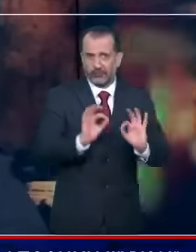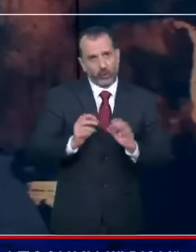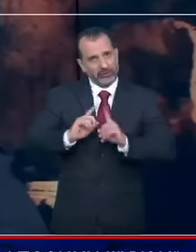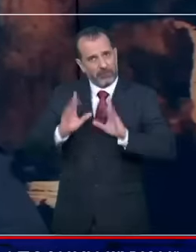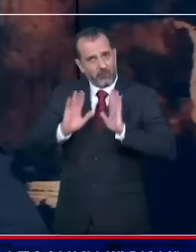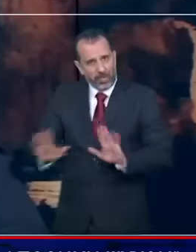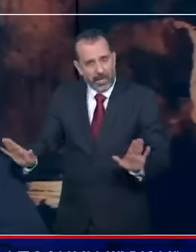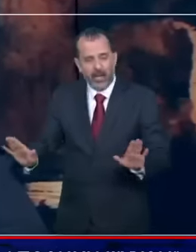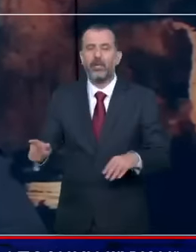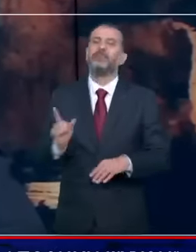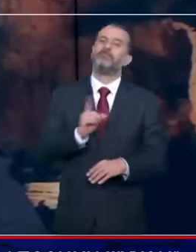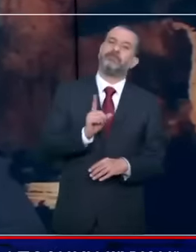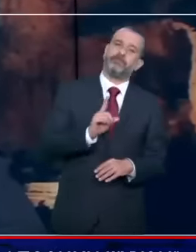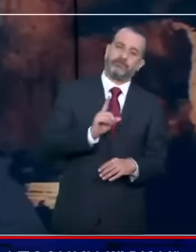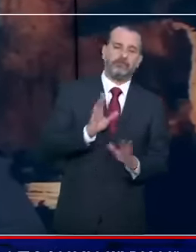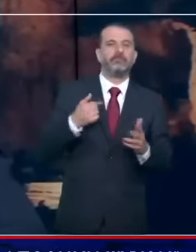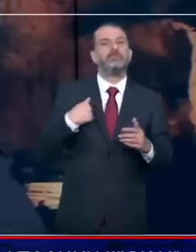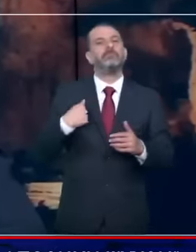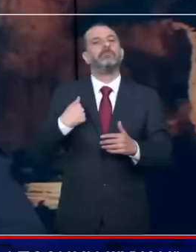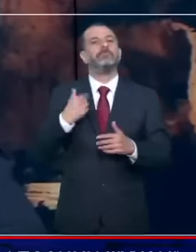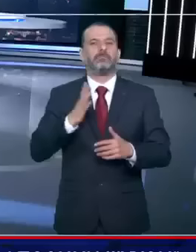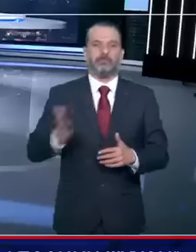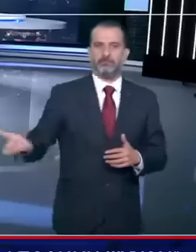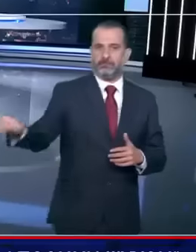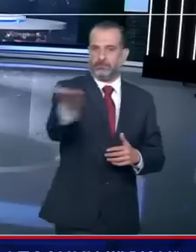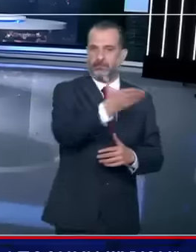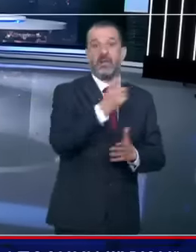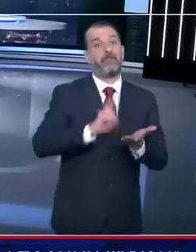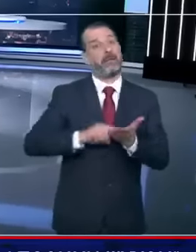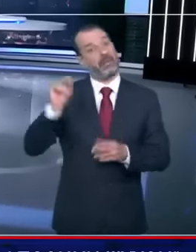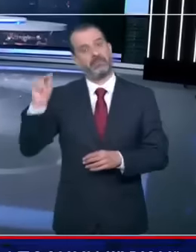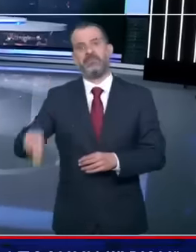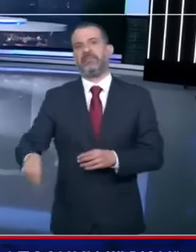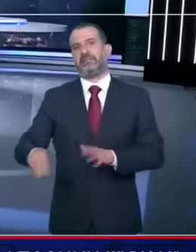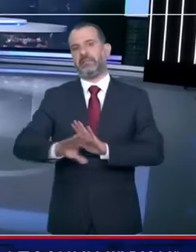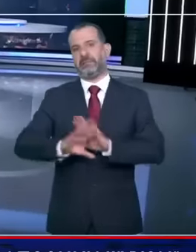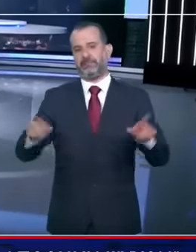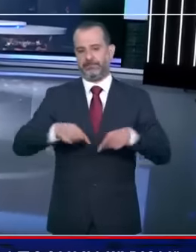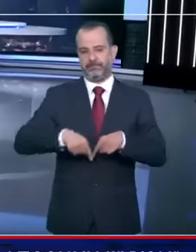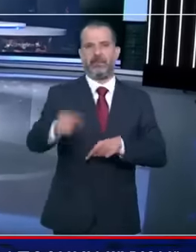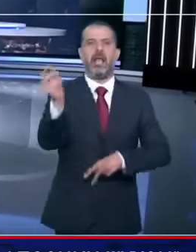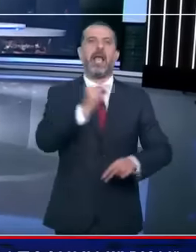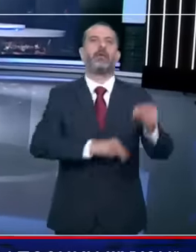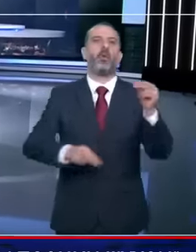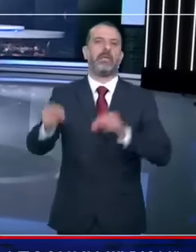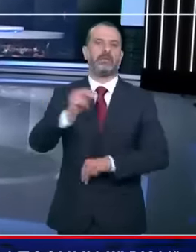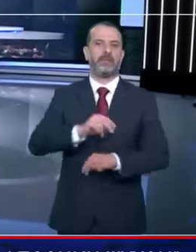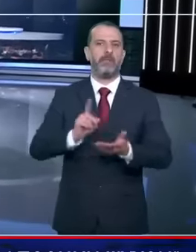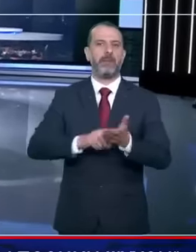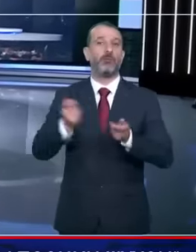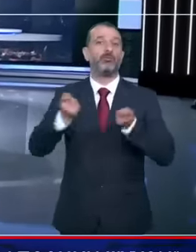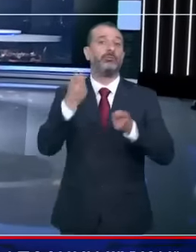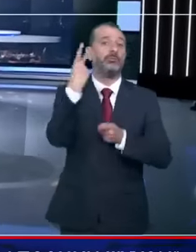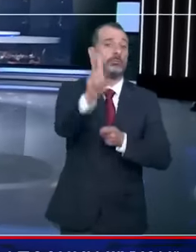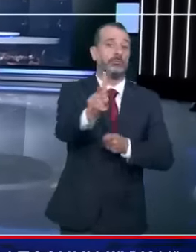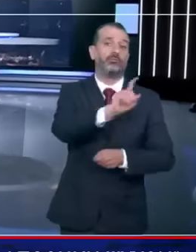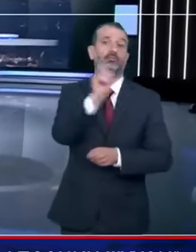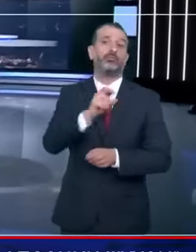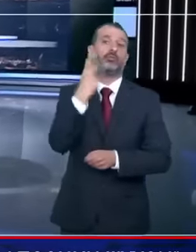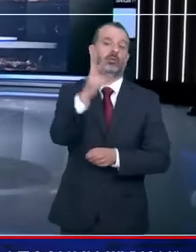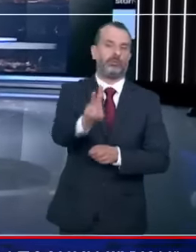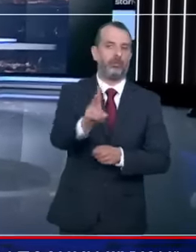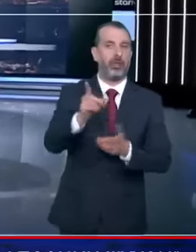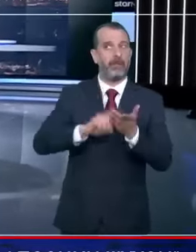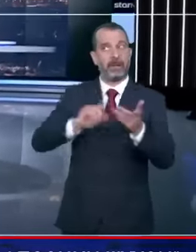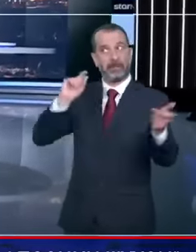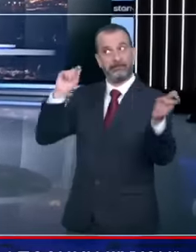ο κόσμος πρέπει να ψηφίσει σε αυτές τις εκλογές. Πρέπει να πάρει τη ζωή του στα χέρια του και μαζί με την αλλαγή στην Ευρώπη που πρέπει να